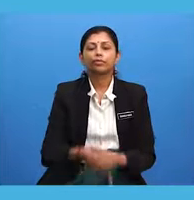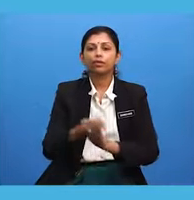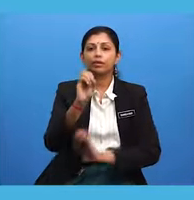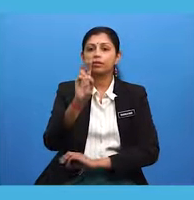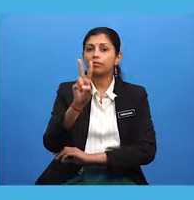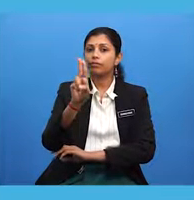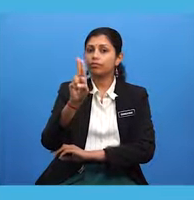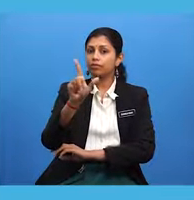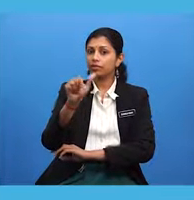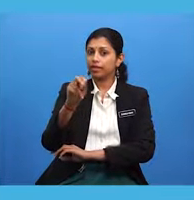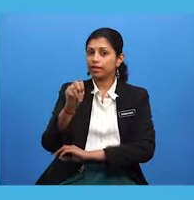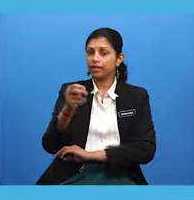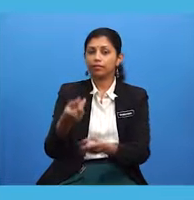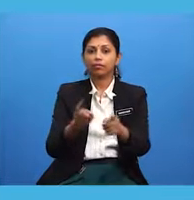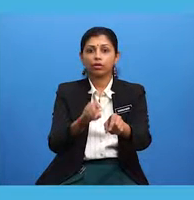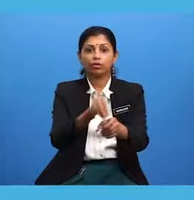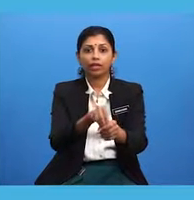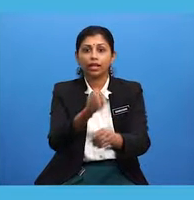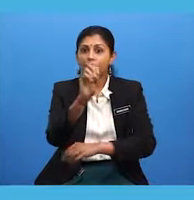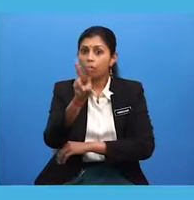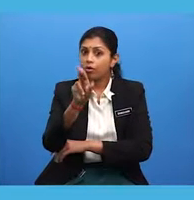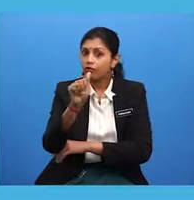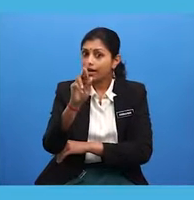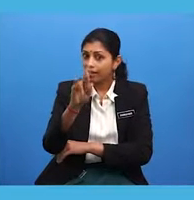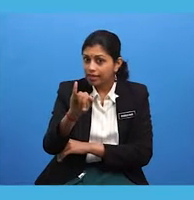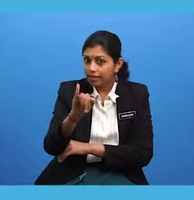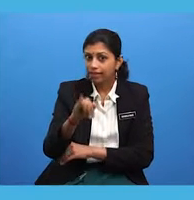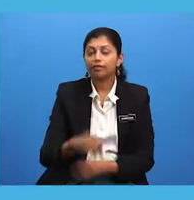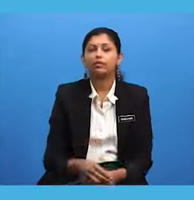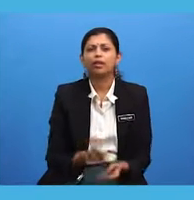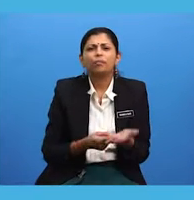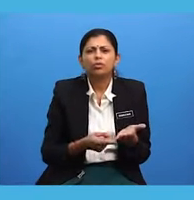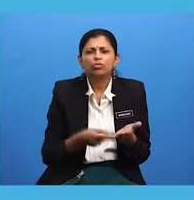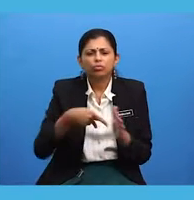pengovulan berlaku di dalam ovari. Apa itu pengovulan?